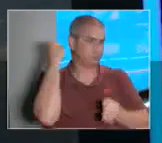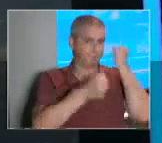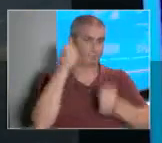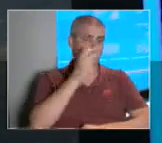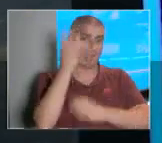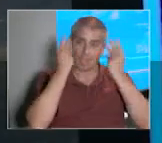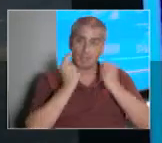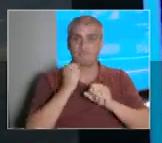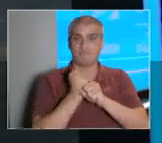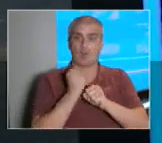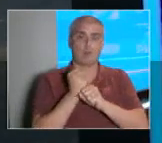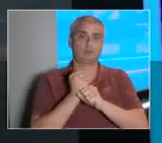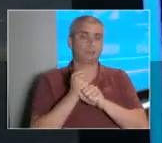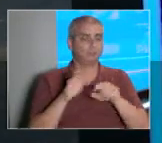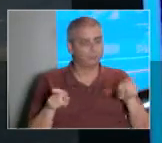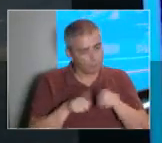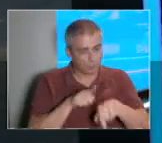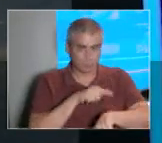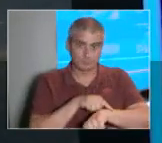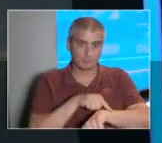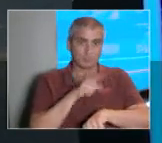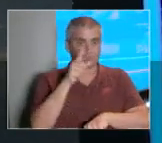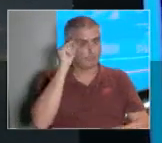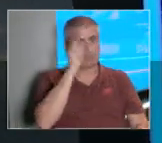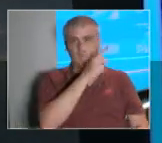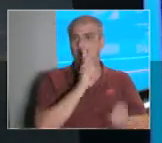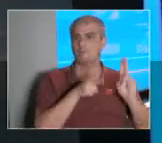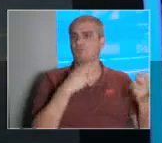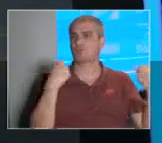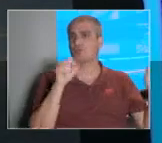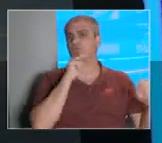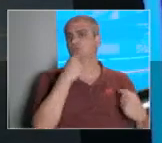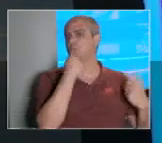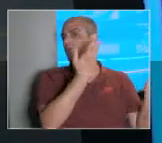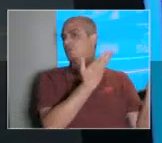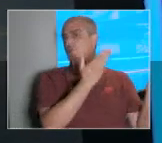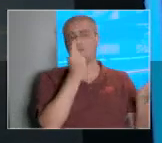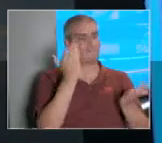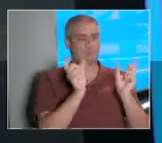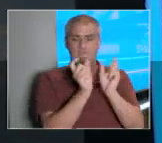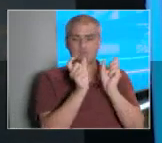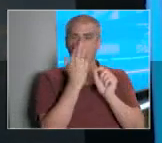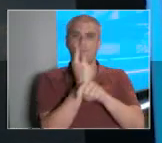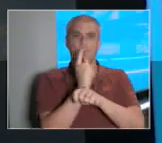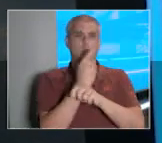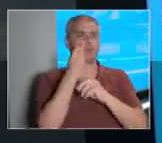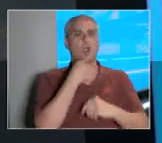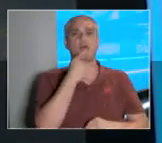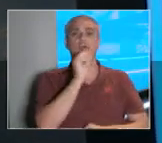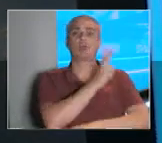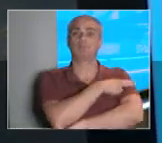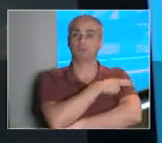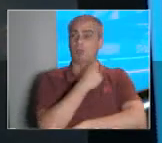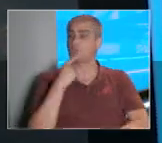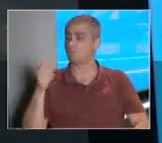בחרדים. רק לא לעשות את זה באותה שעה בדיוק שהיא בתל אביב מאפשרת את חופש הביטוי, ובהפרש של כמה דקות יוצאת הודעה דוברות של המשטרה,